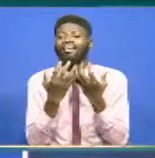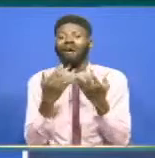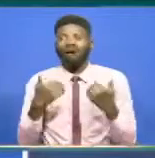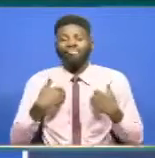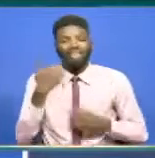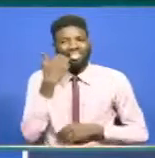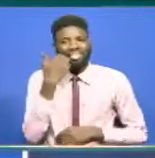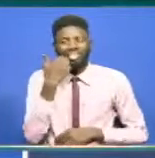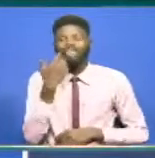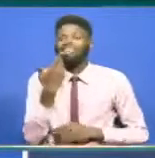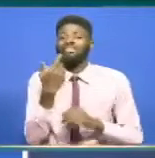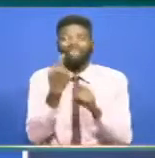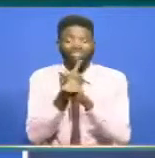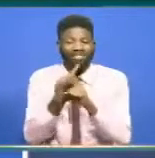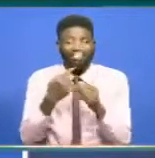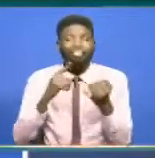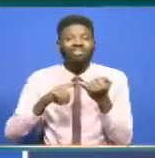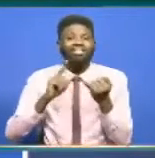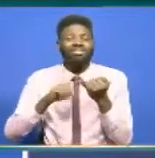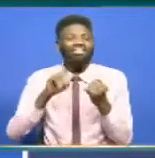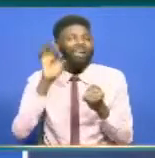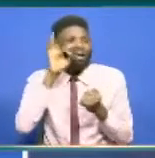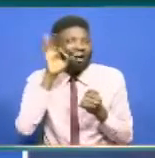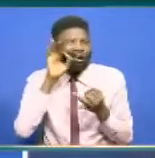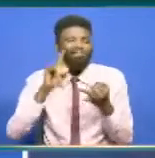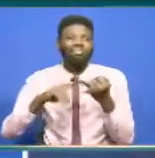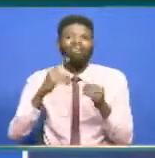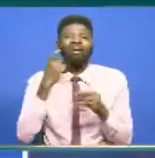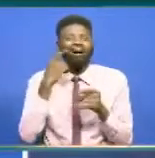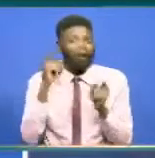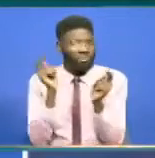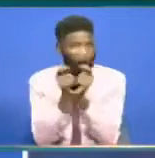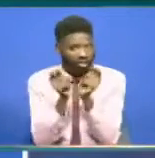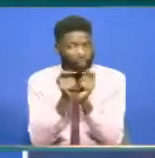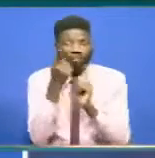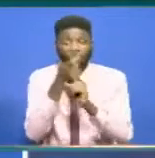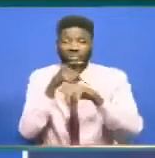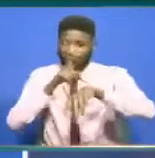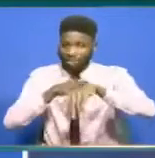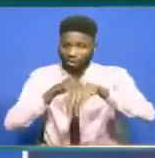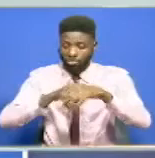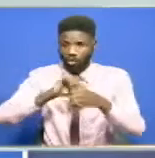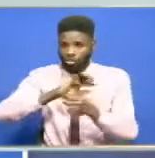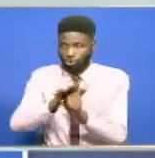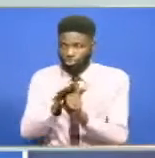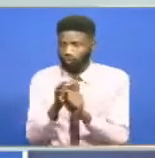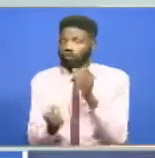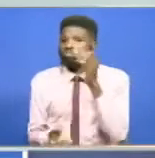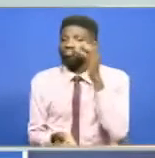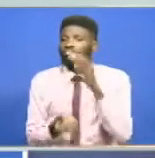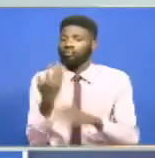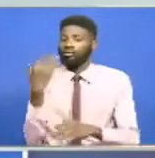vile kuumwa na meno na matundu kwenye meno tangu kuzuka kwa janga la COVID-19.